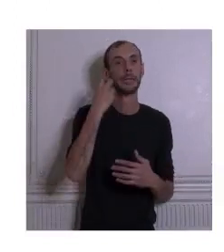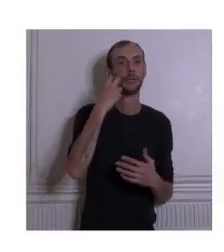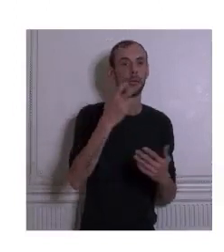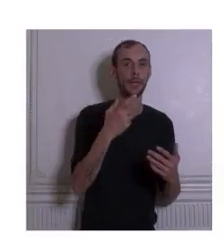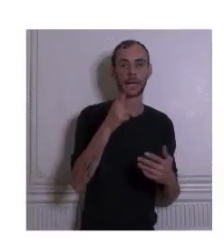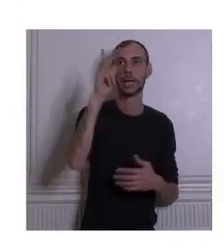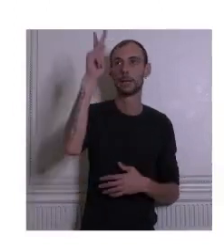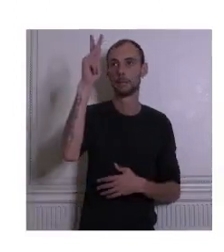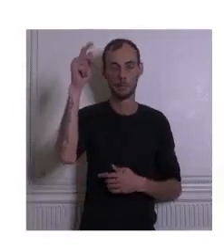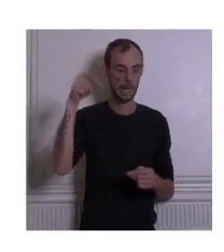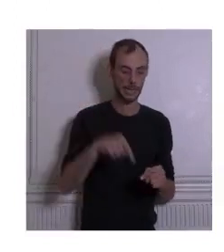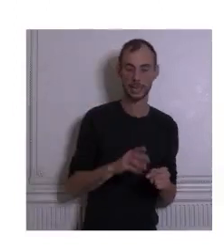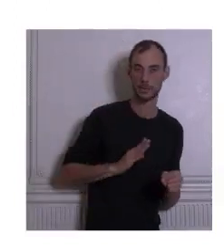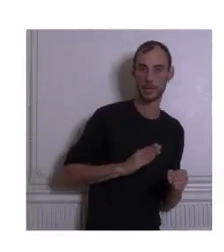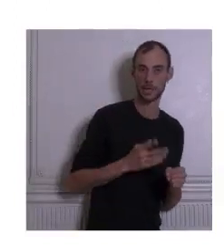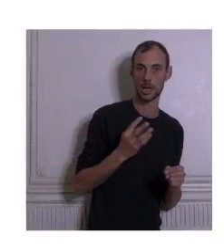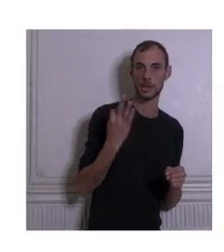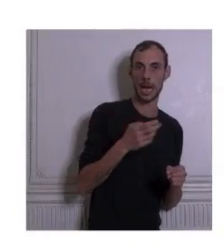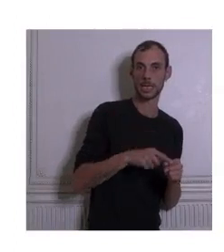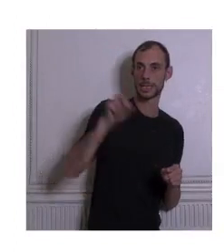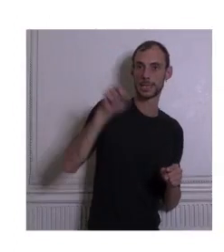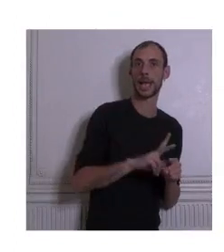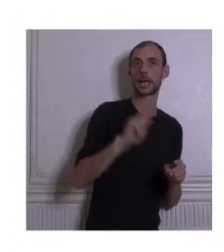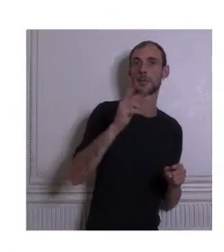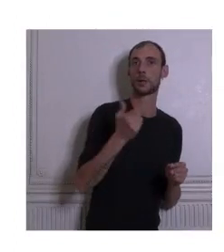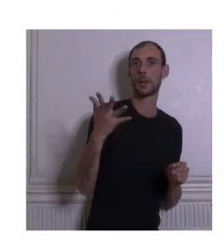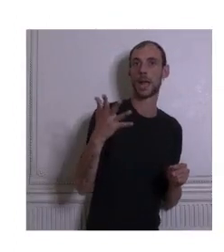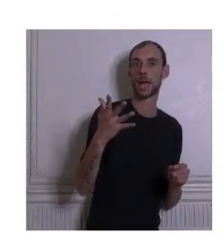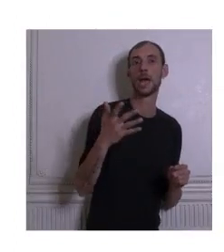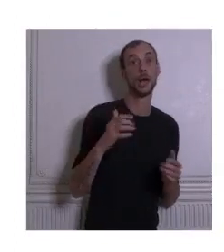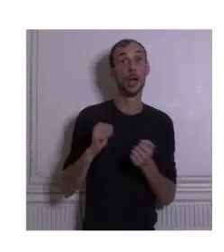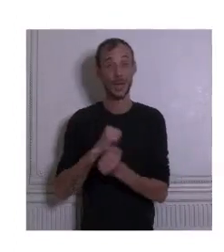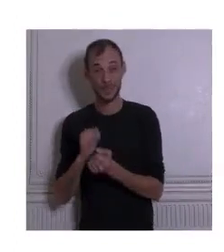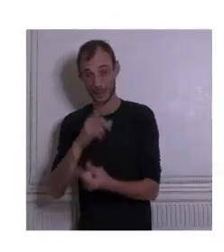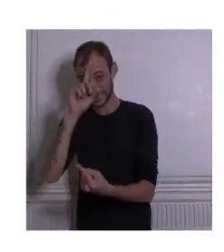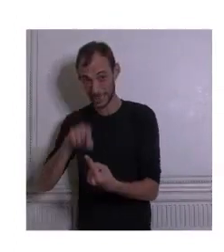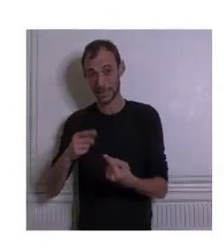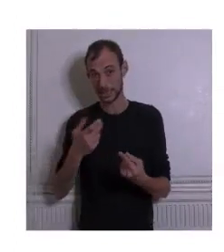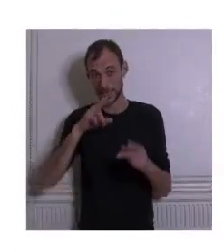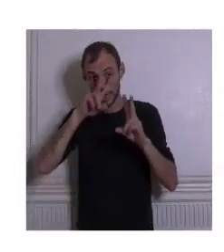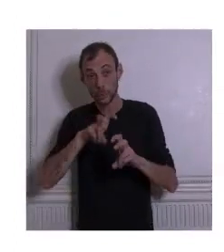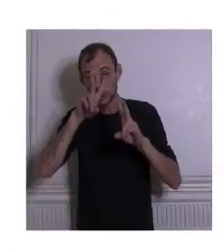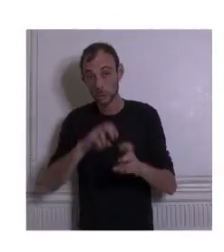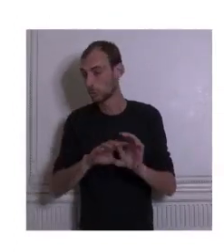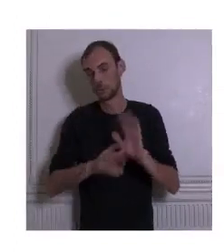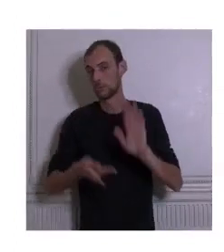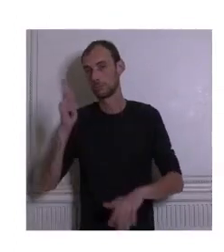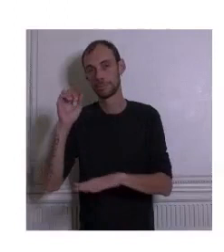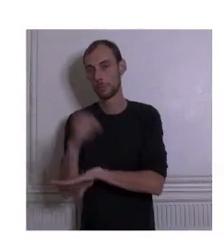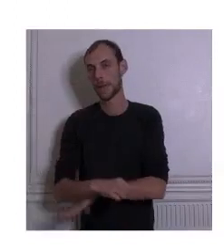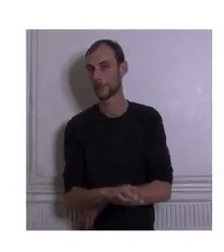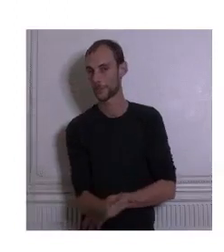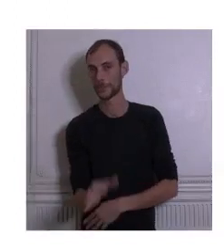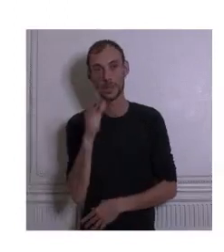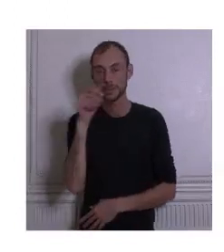accueillir donc de nouveau des voyageurs. J'ai trouvé aussi en 2016 une motion qui